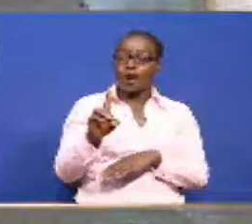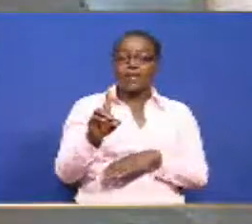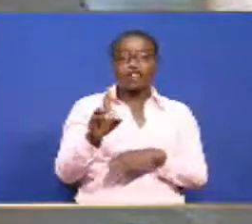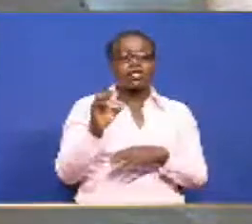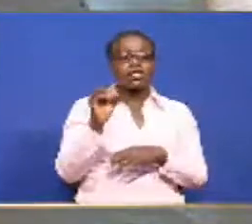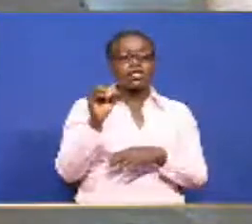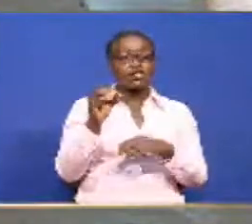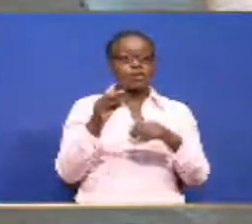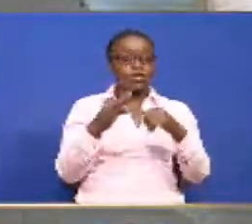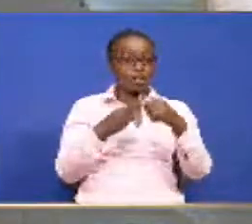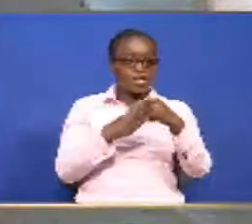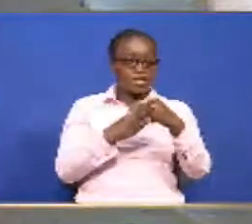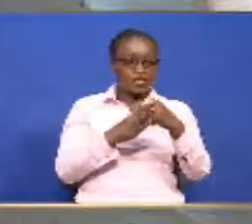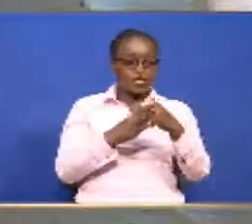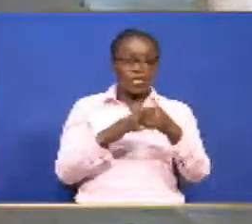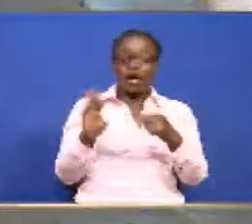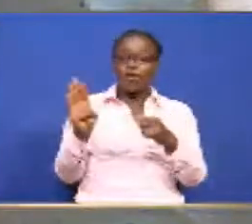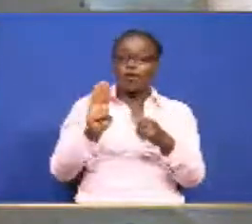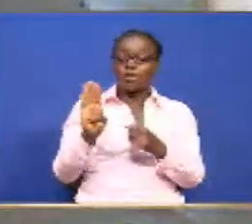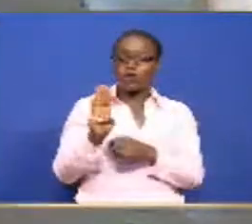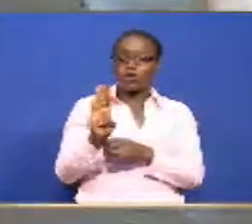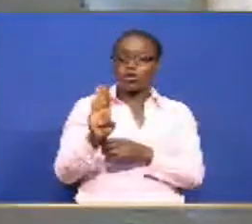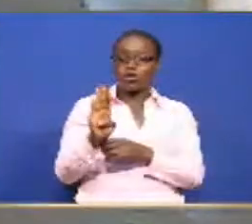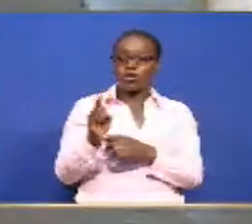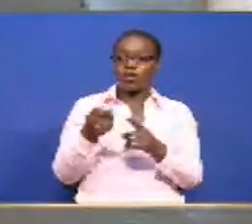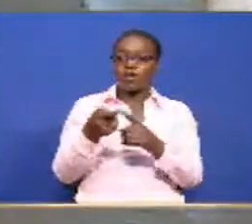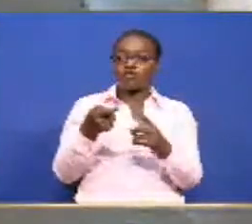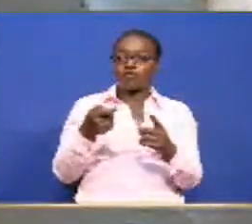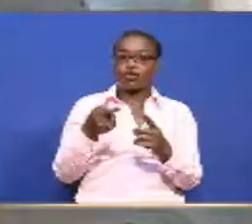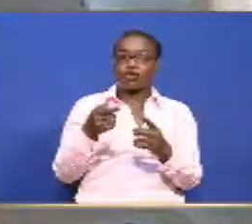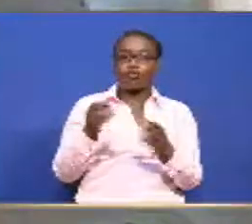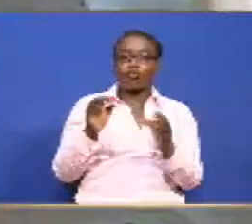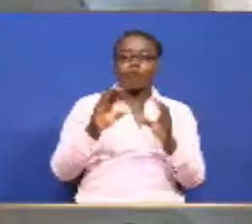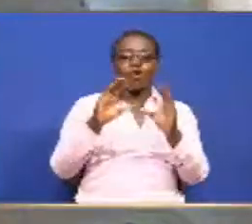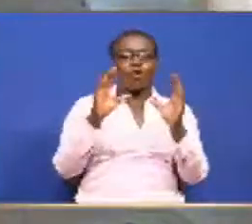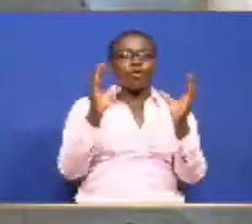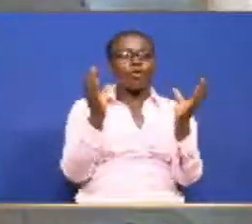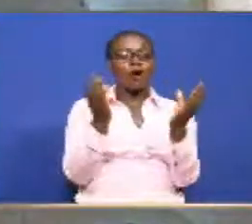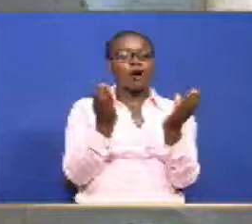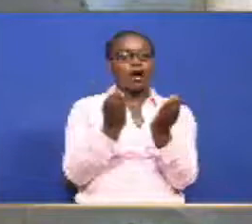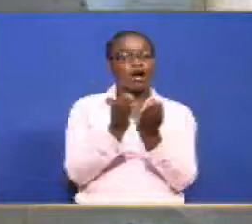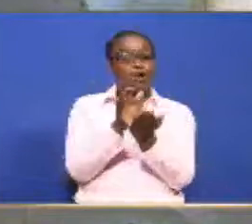108 zimetoka kwa Benki ya Dunia na